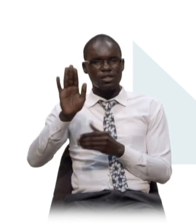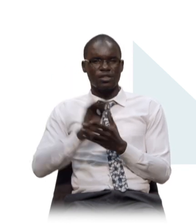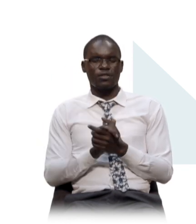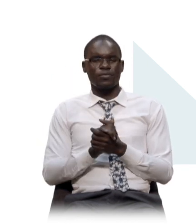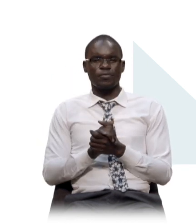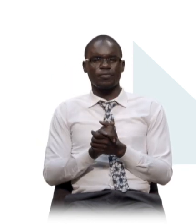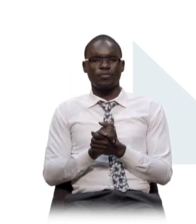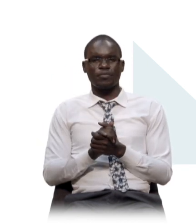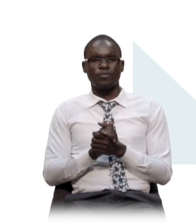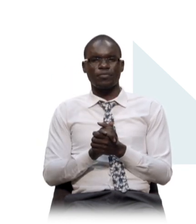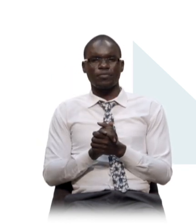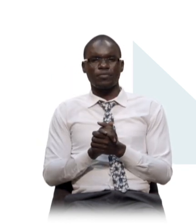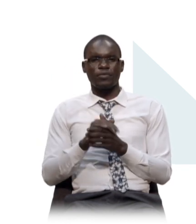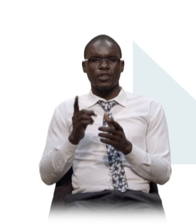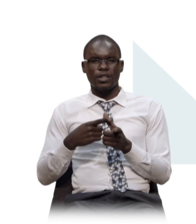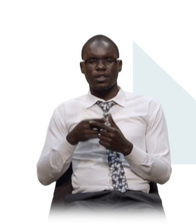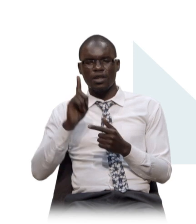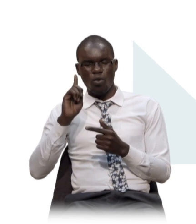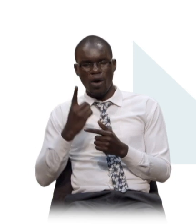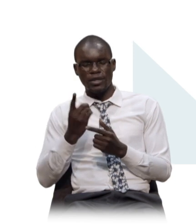ya ndugu wao mkubwa. Mjumbe